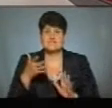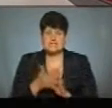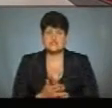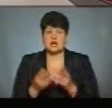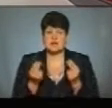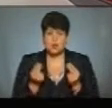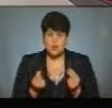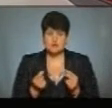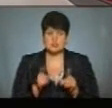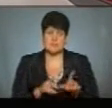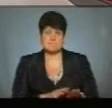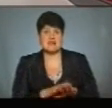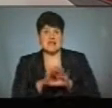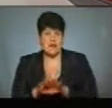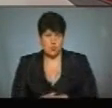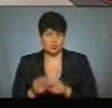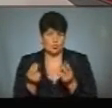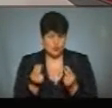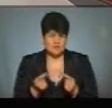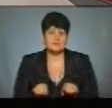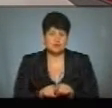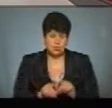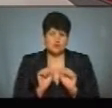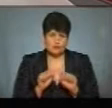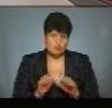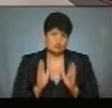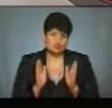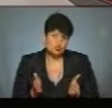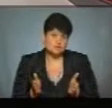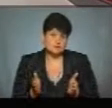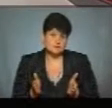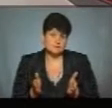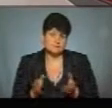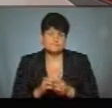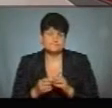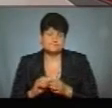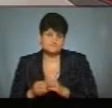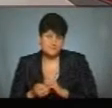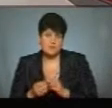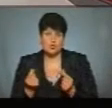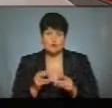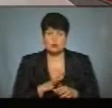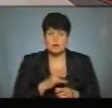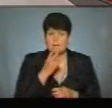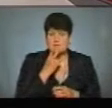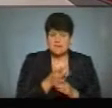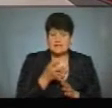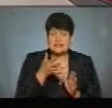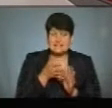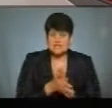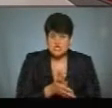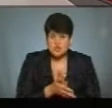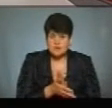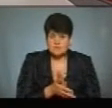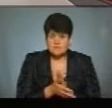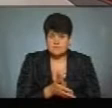Щодо витрачання коштів, відповідно перерахунку, також там може бути певна колізія, тому що відповідно кошти були передбачені на